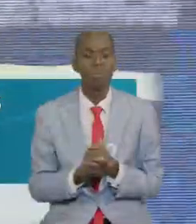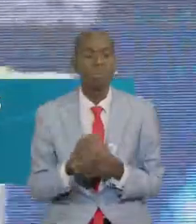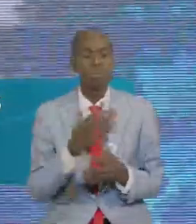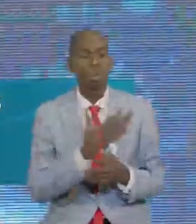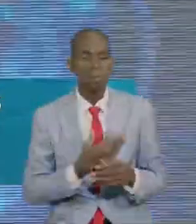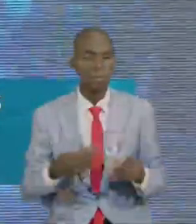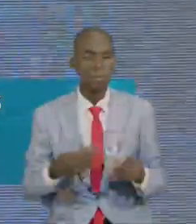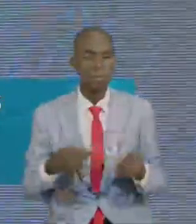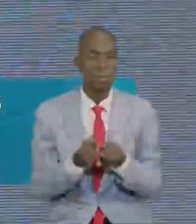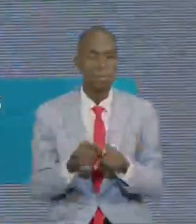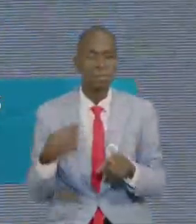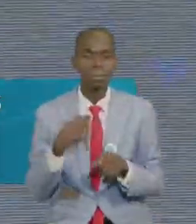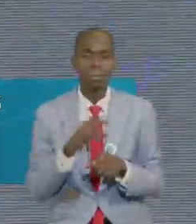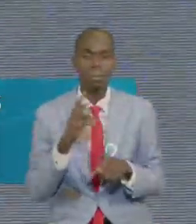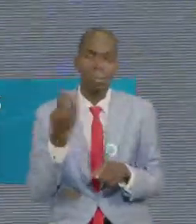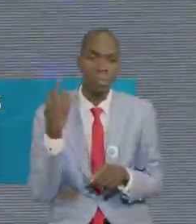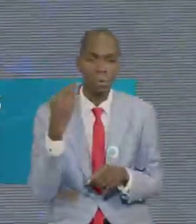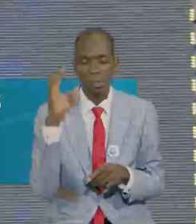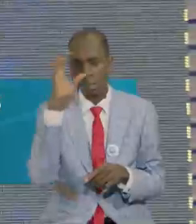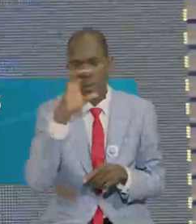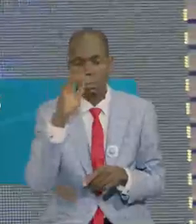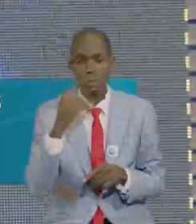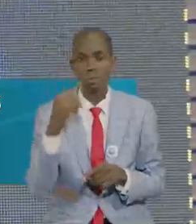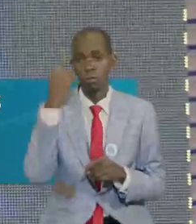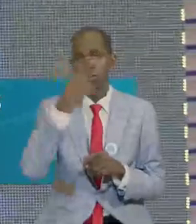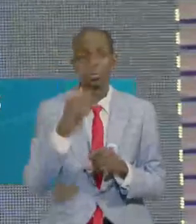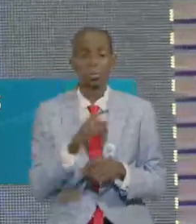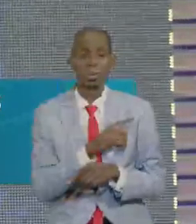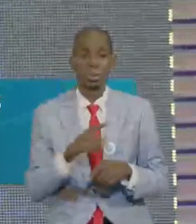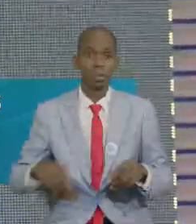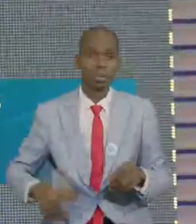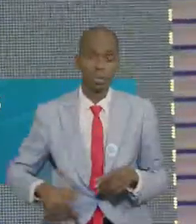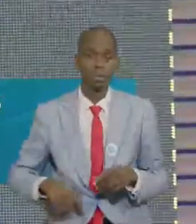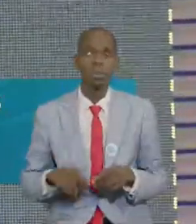moi. Seeking the face of the Lord. Et comme nous cherchons la face du Seigneur,